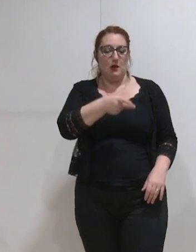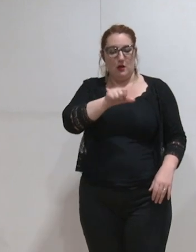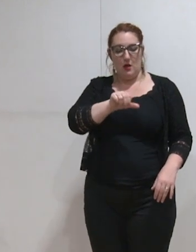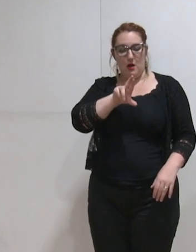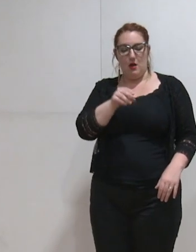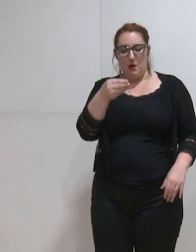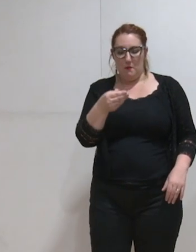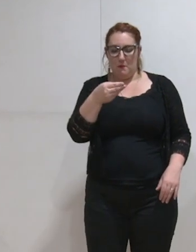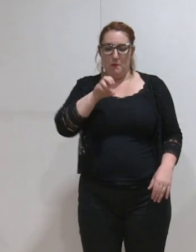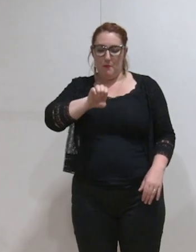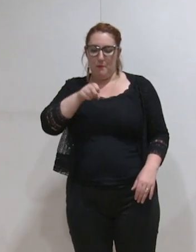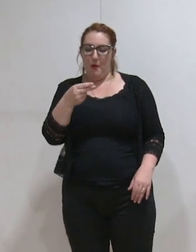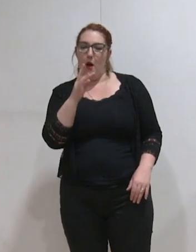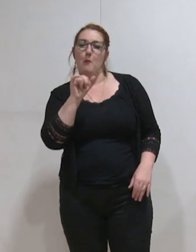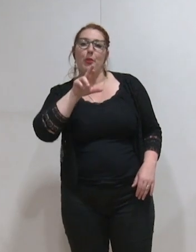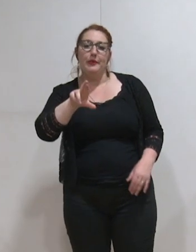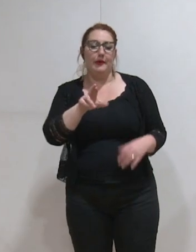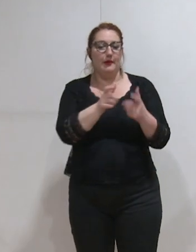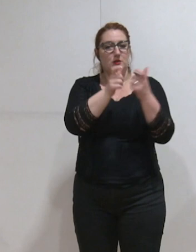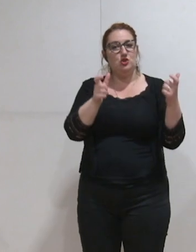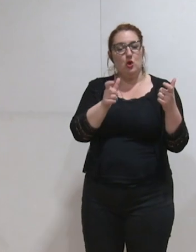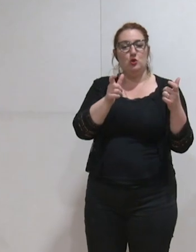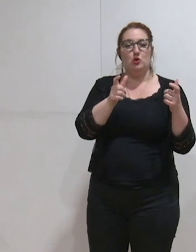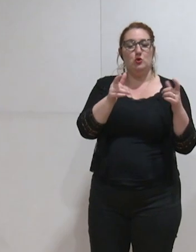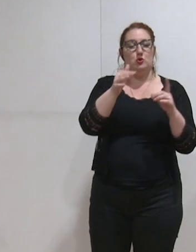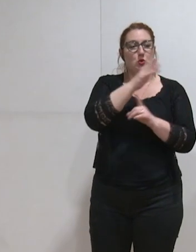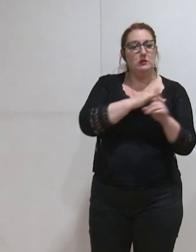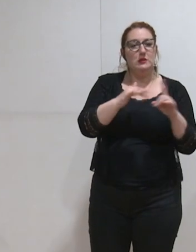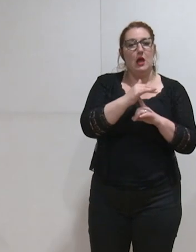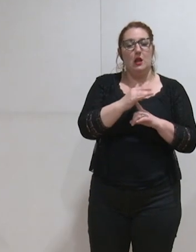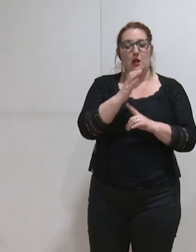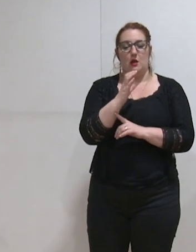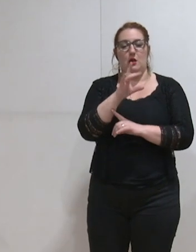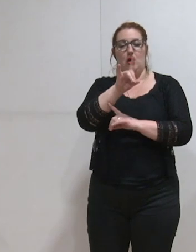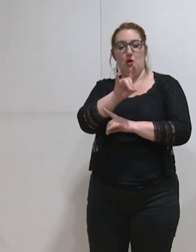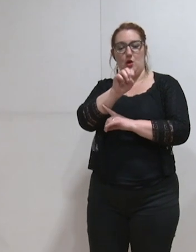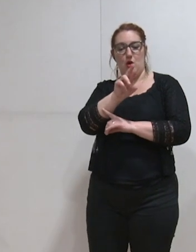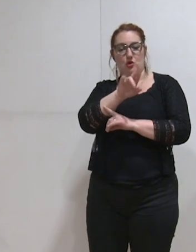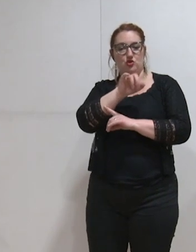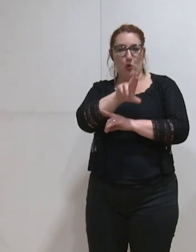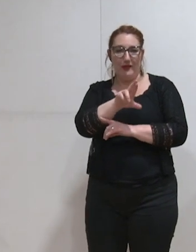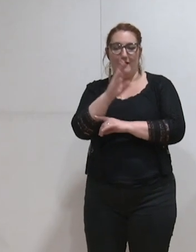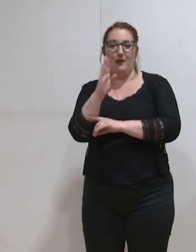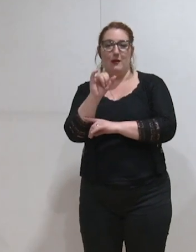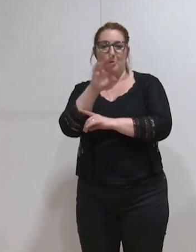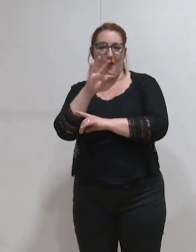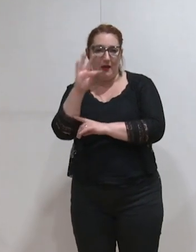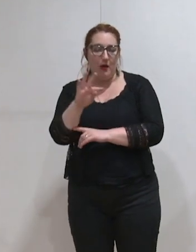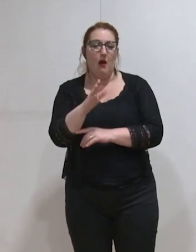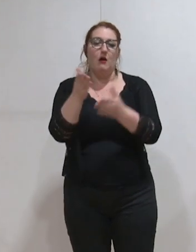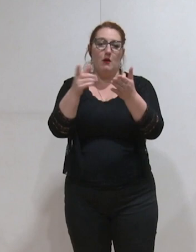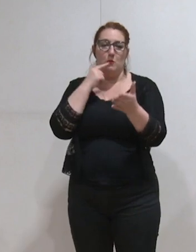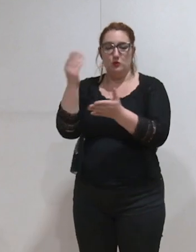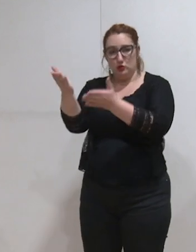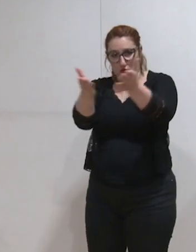chier Beria intion de Monsieur chamussivez la parole oui c'est plus une question si vous pouviez